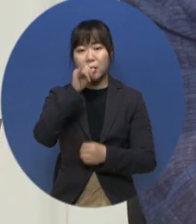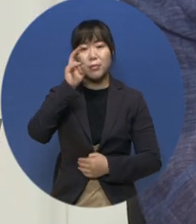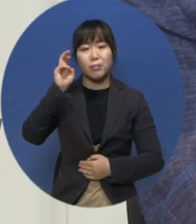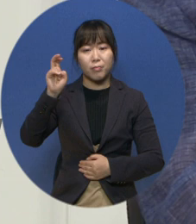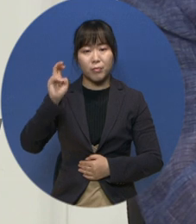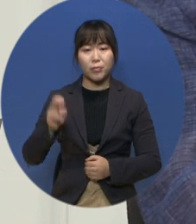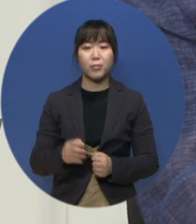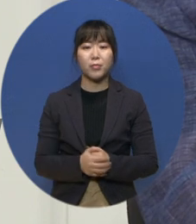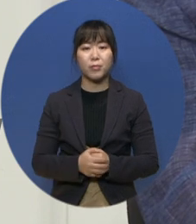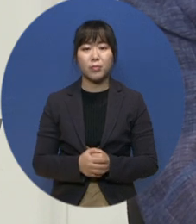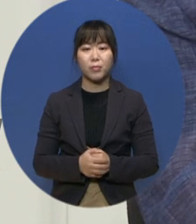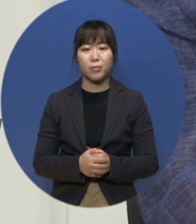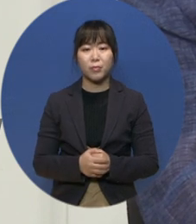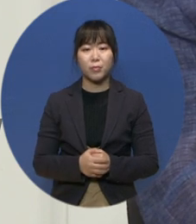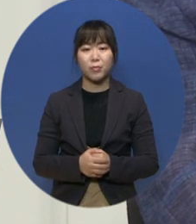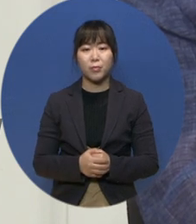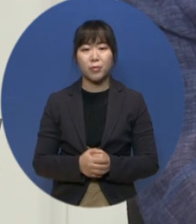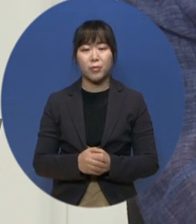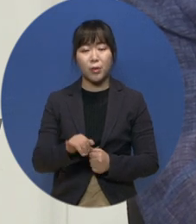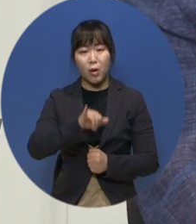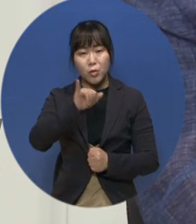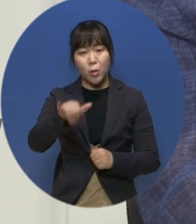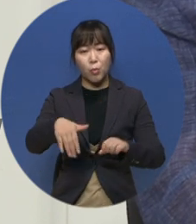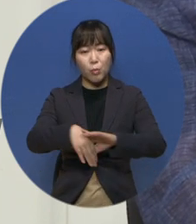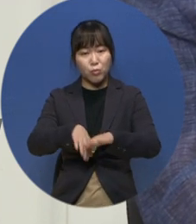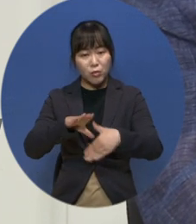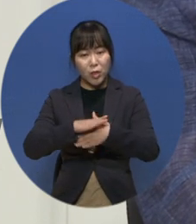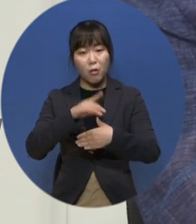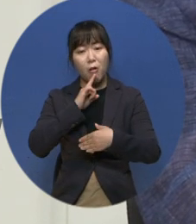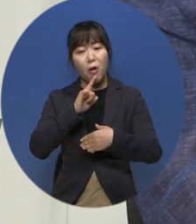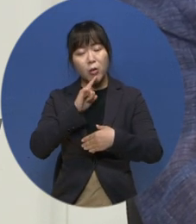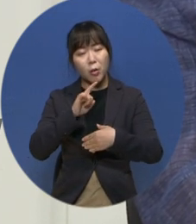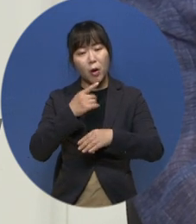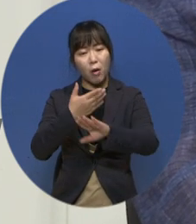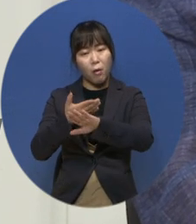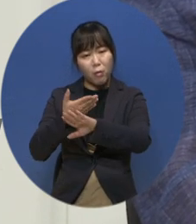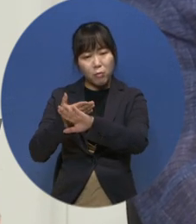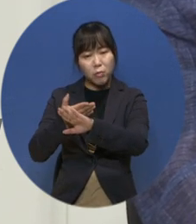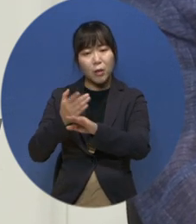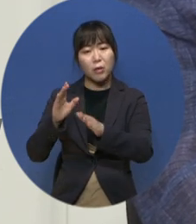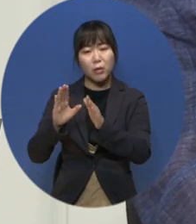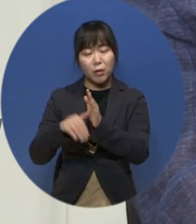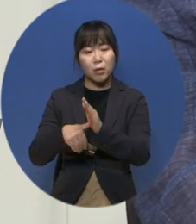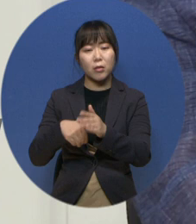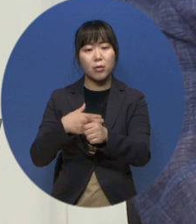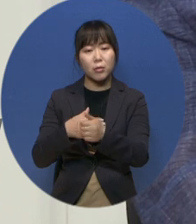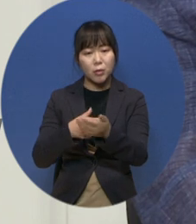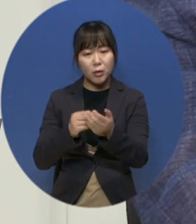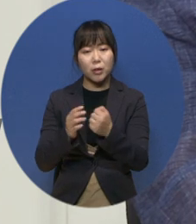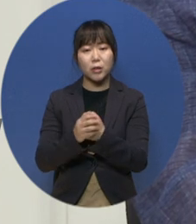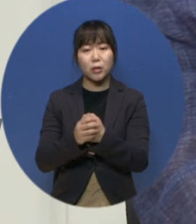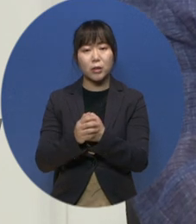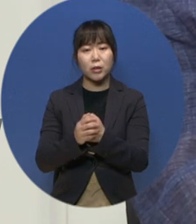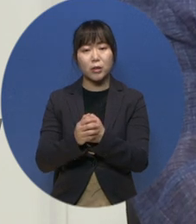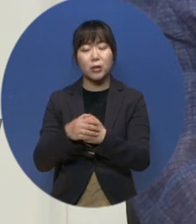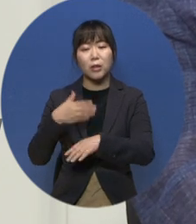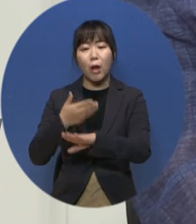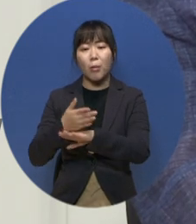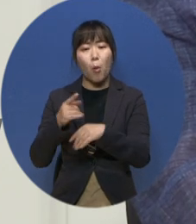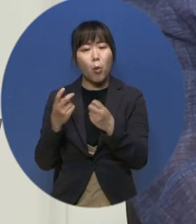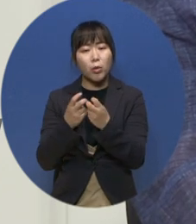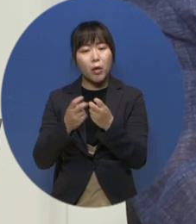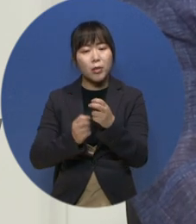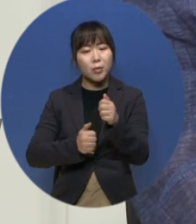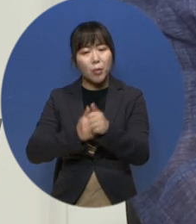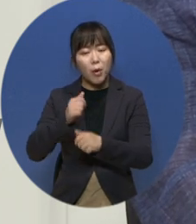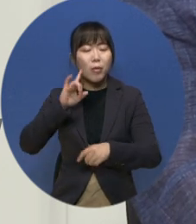아니에요. 그런데도 가셔서 문화나 또 언어 차이가 있을 때 선생님은 그런 그 차이를 어떻게 하시고 어떻게